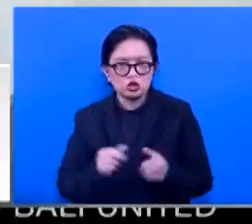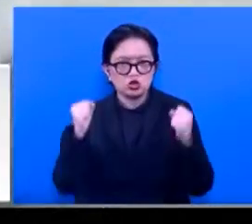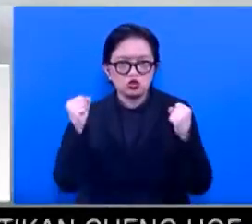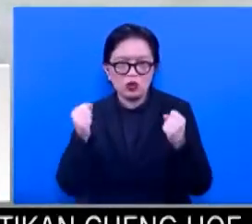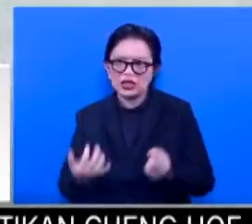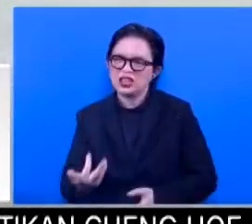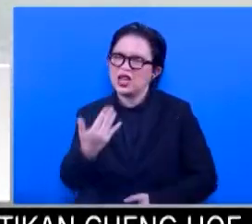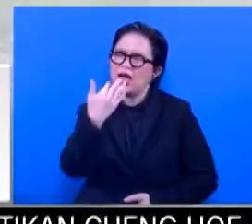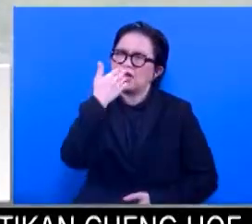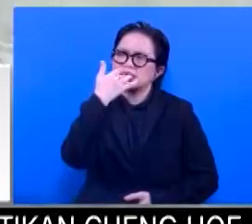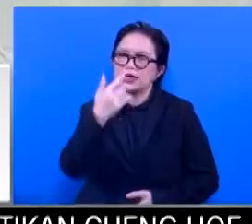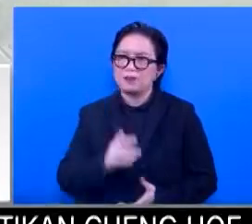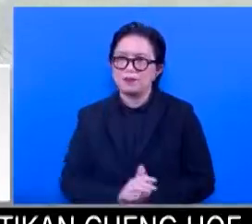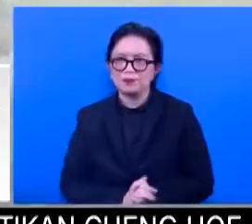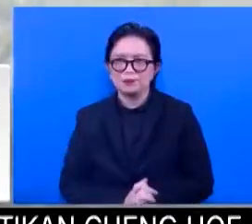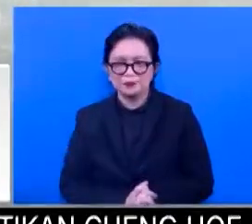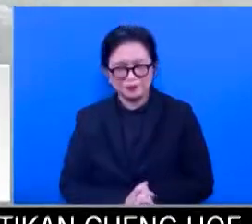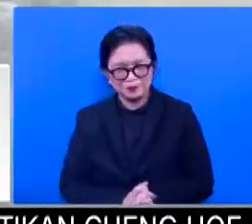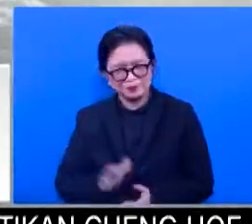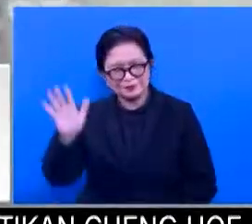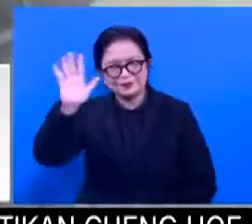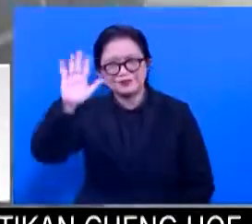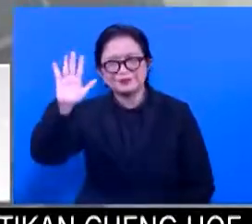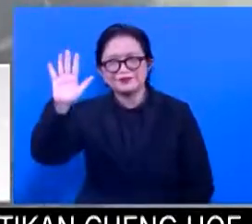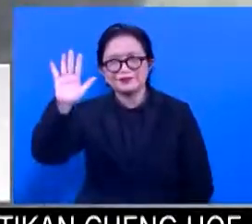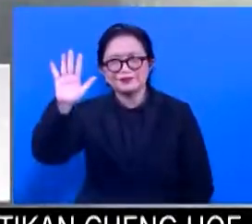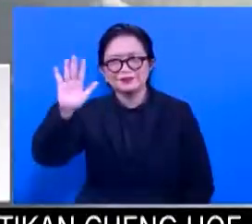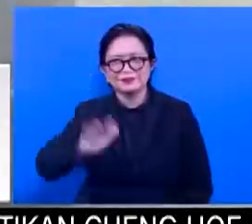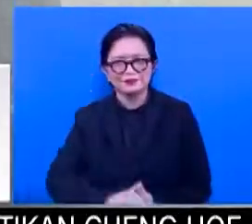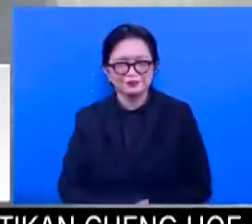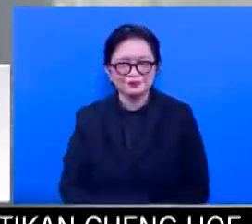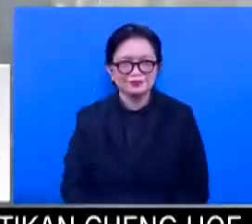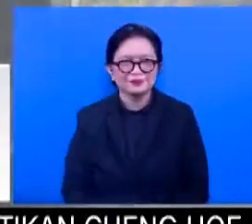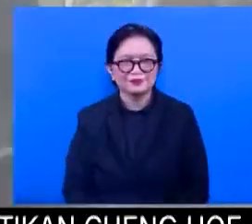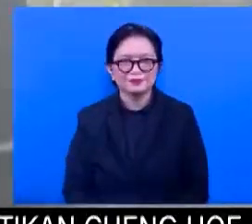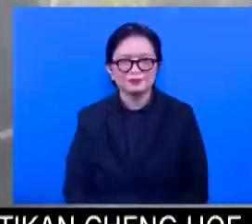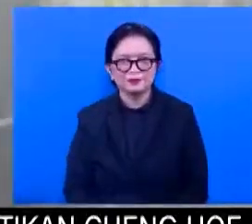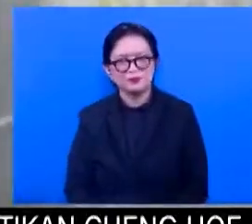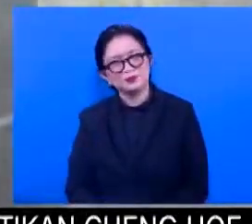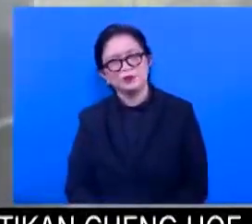episode Sehari Menjadi berikutnya. Ya, Fernando Dwi Agung Yuldiarto, Jakarta.